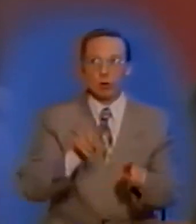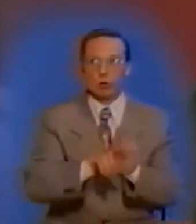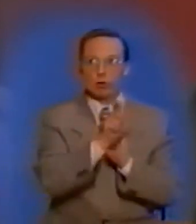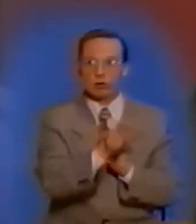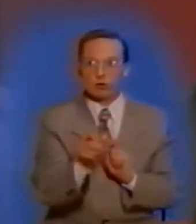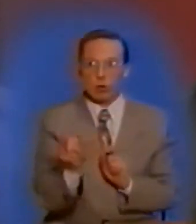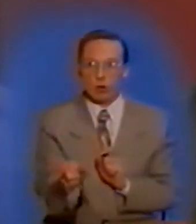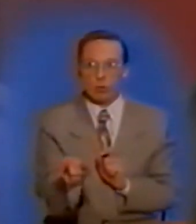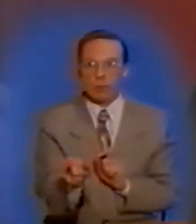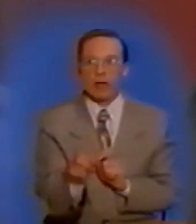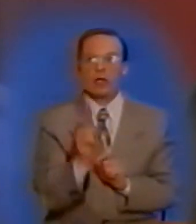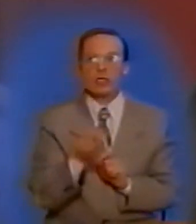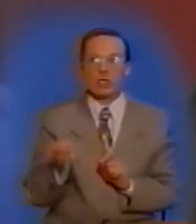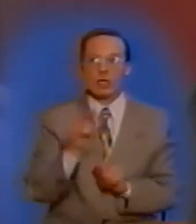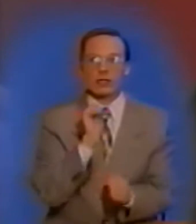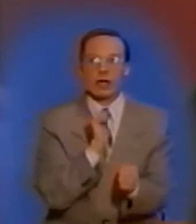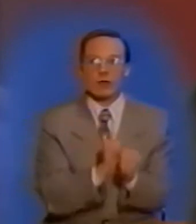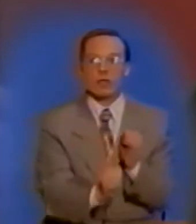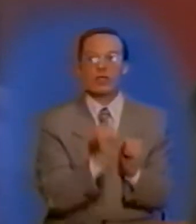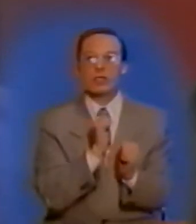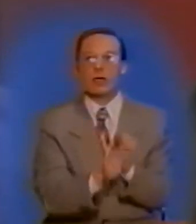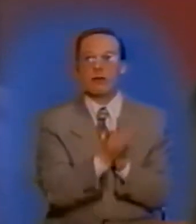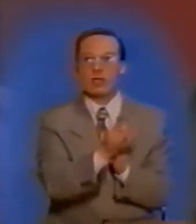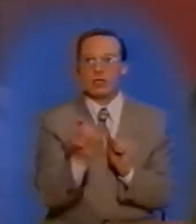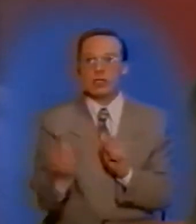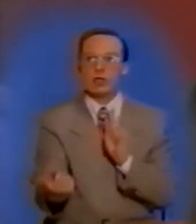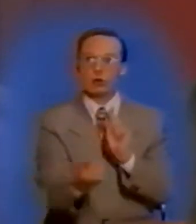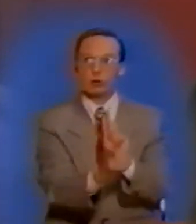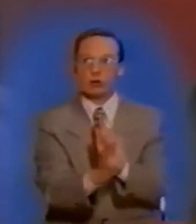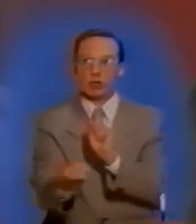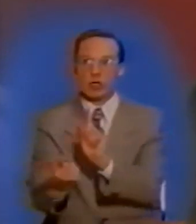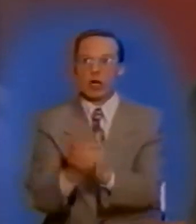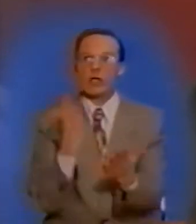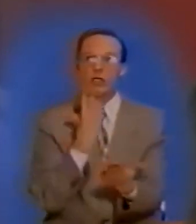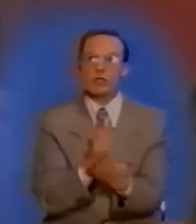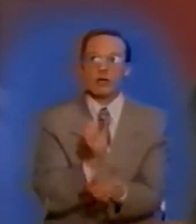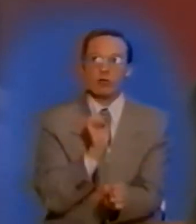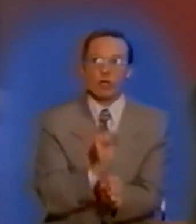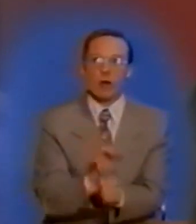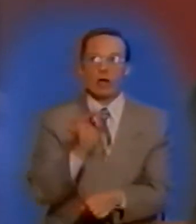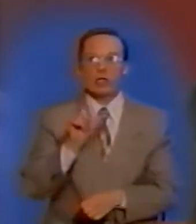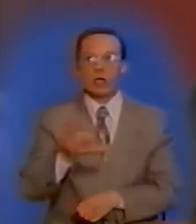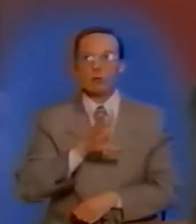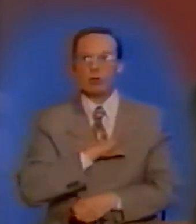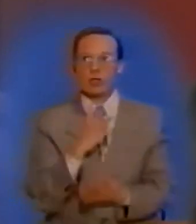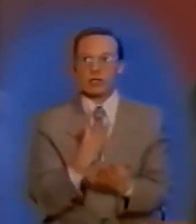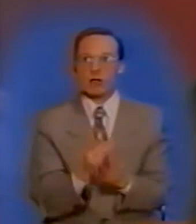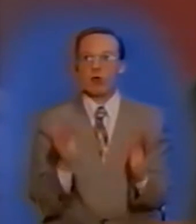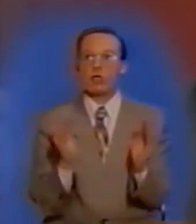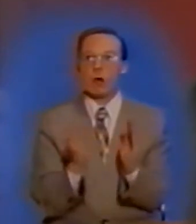daug daugiau. Ir kad kiekvienas kiekvieną dieną susitinka savo darbe, galbūt savo